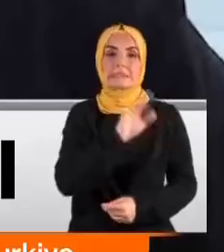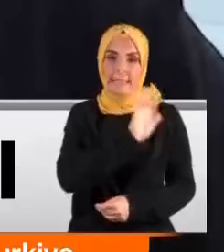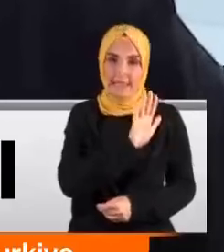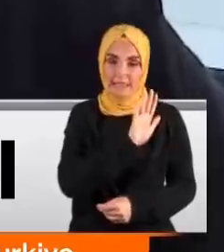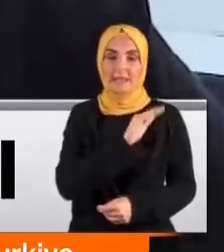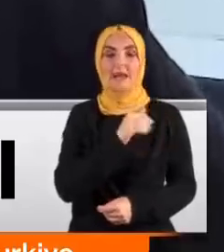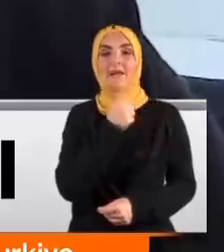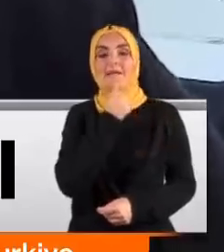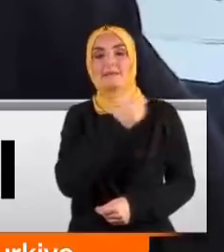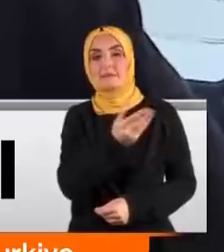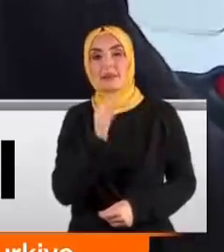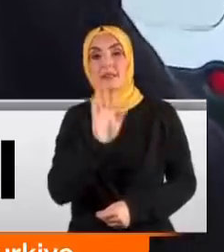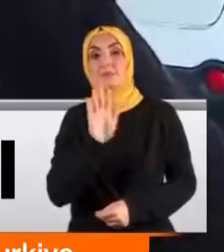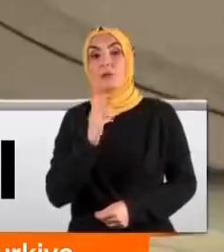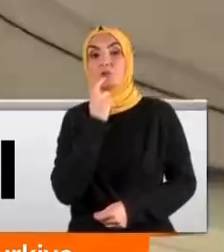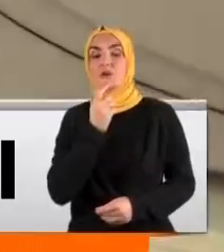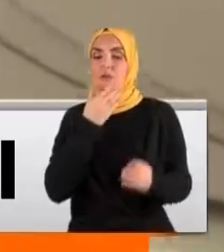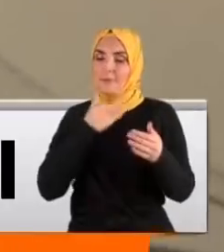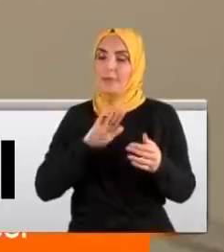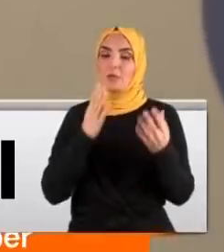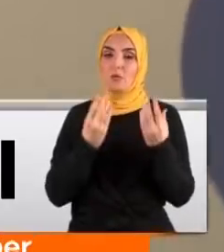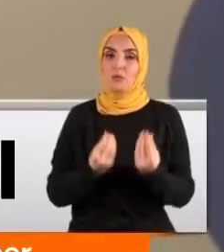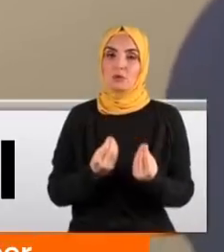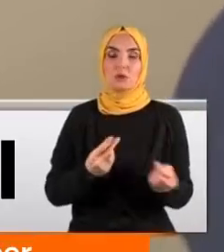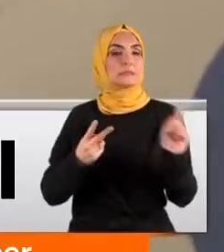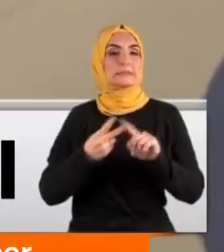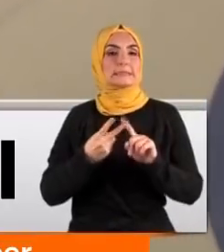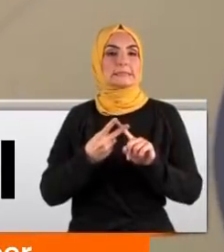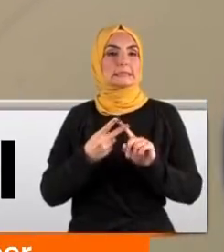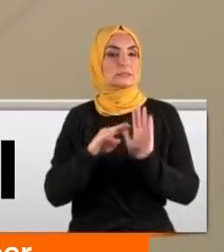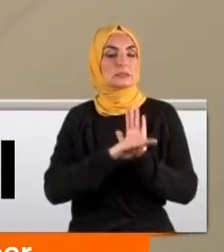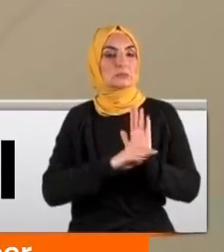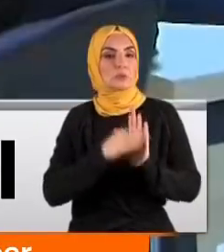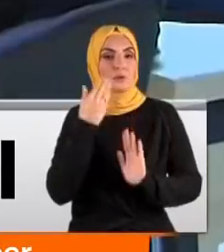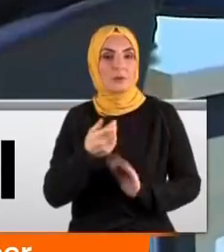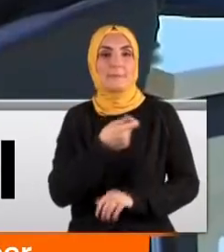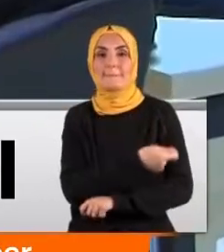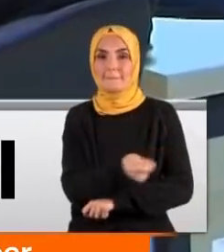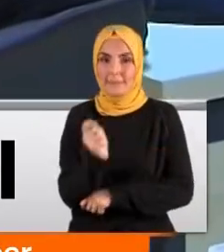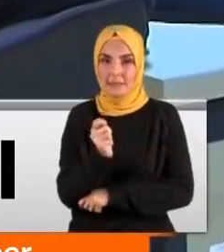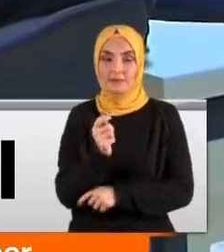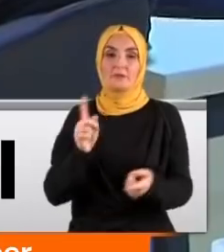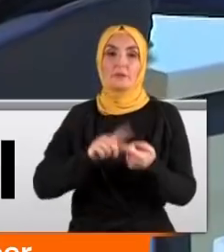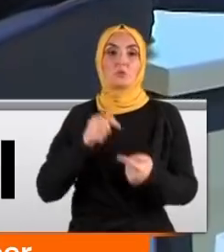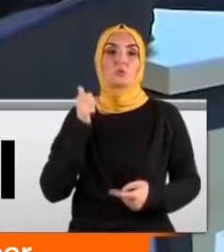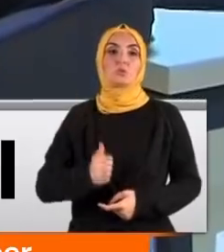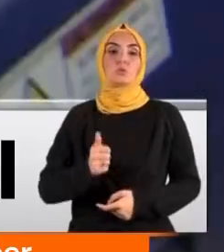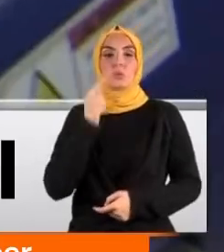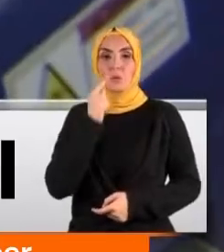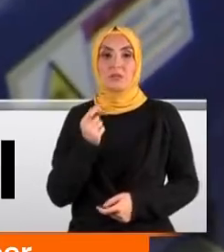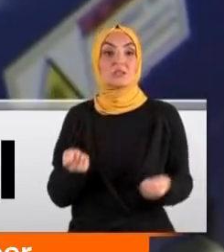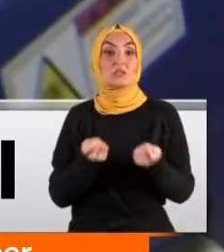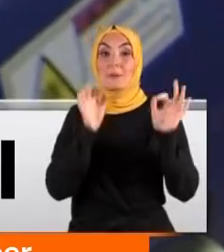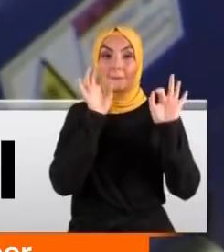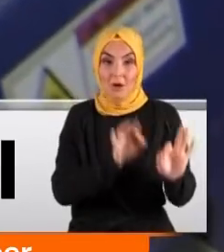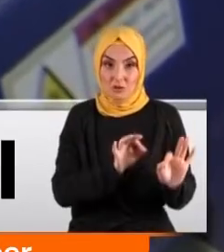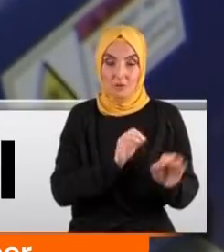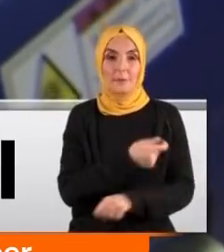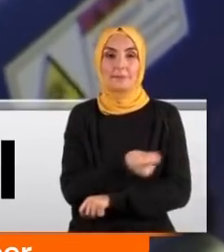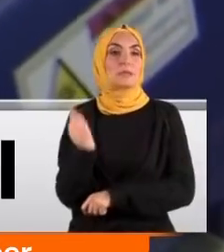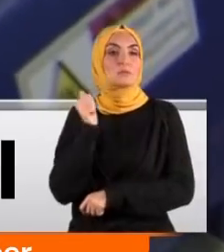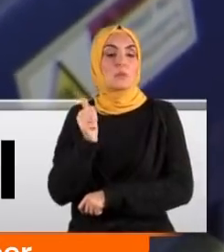oldunuz? 1991. İkinci formülse prim ve gün üzerine. Burada işe başlama ve prim gününe bakılacak.